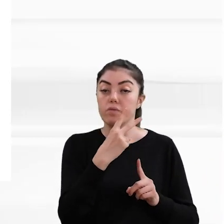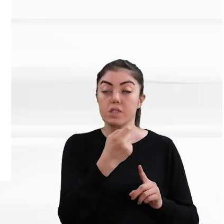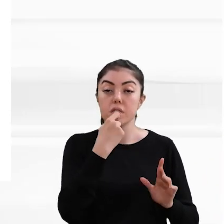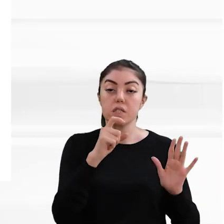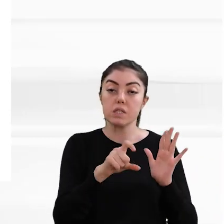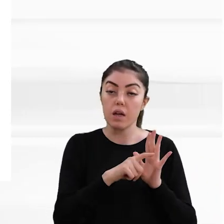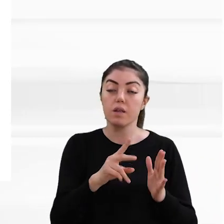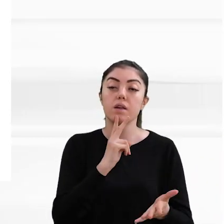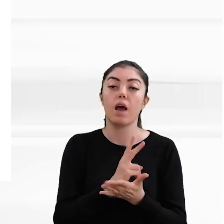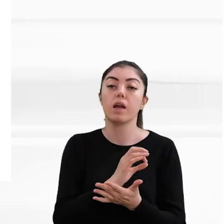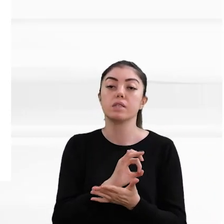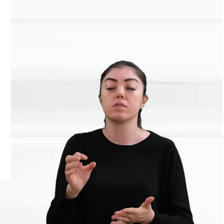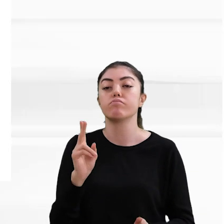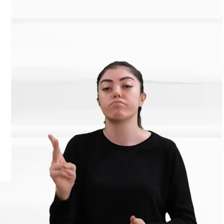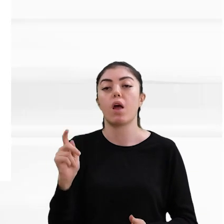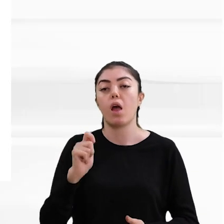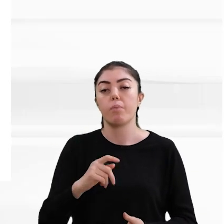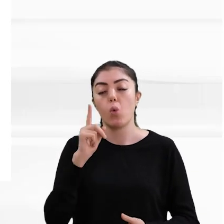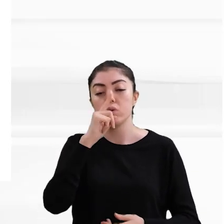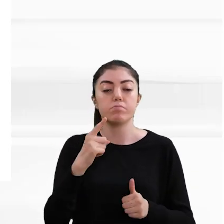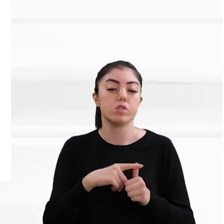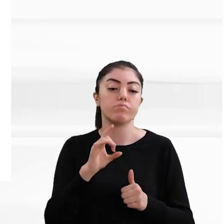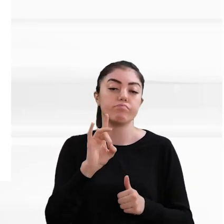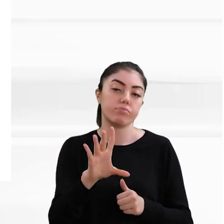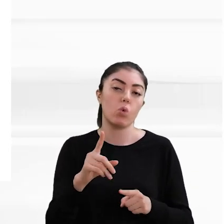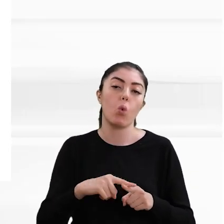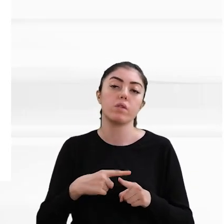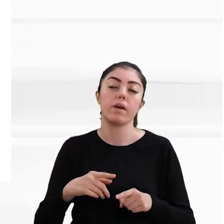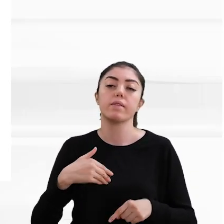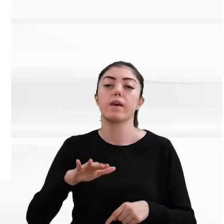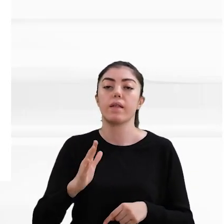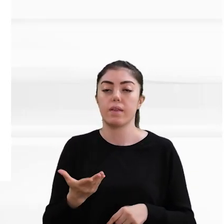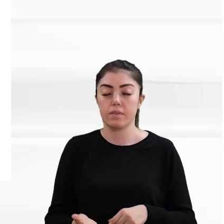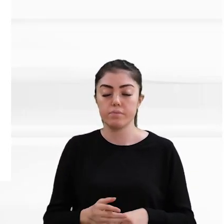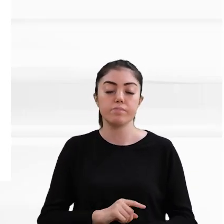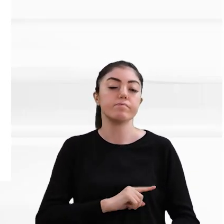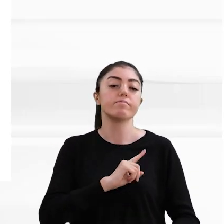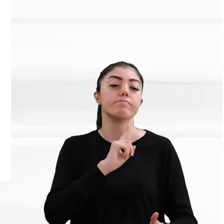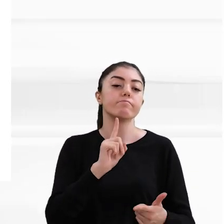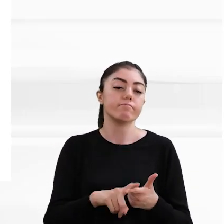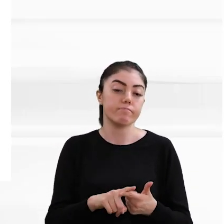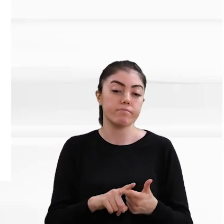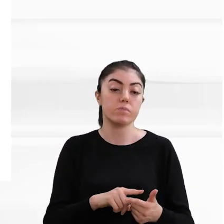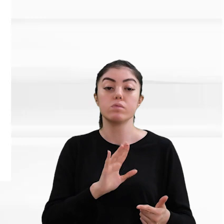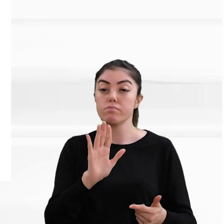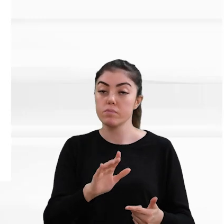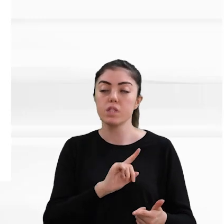Bunu sadece radyoaktif çekirdekler yani kararsız çekirdekler yapar. Birinci öncülümüz